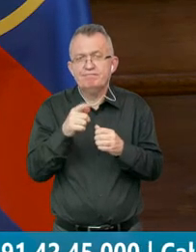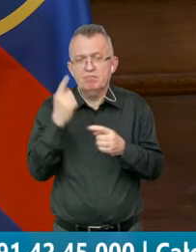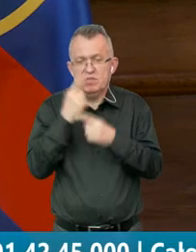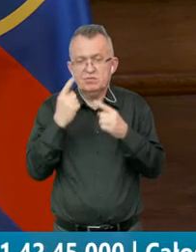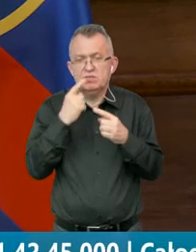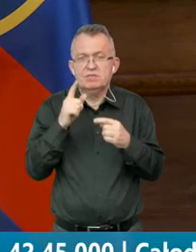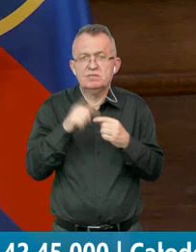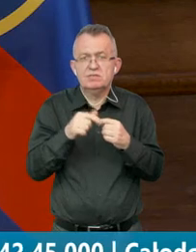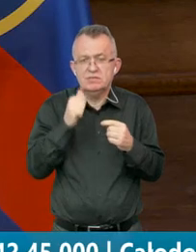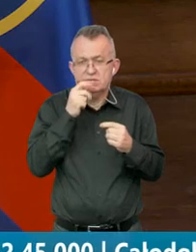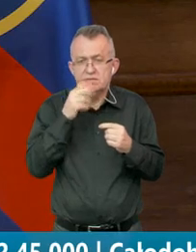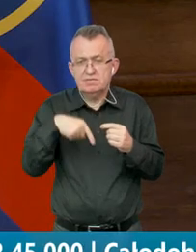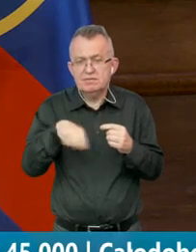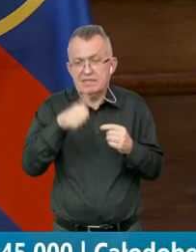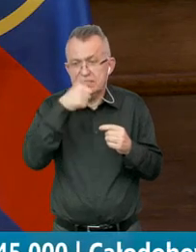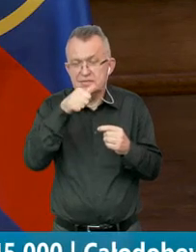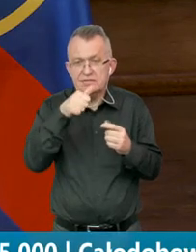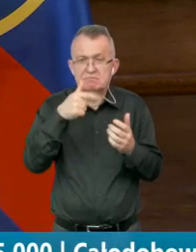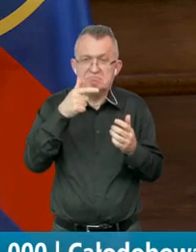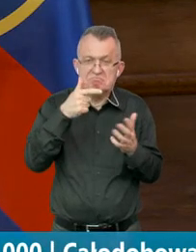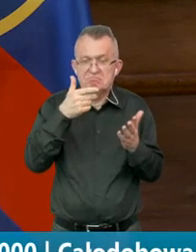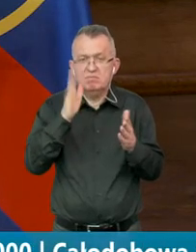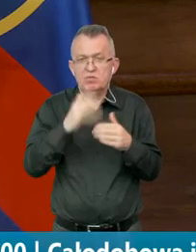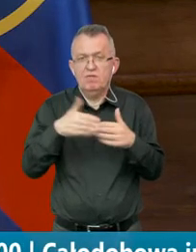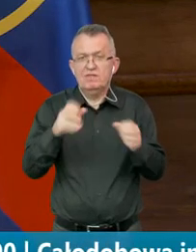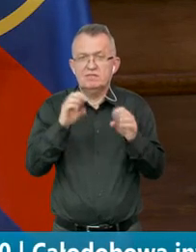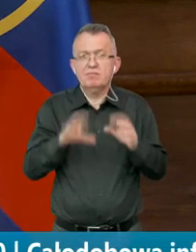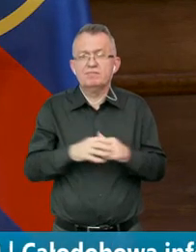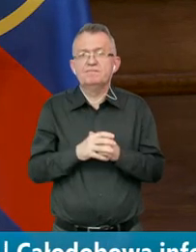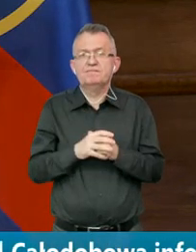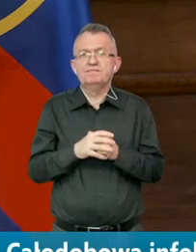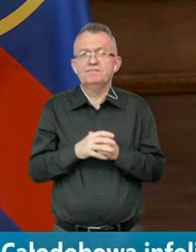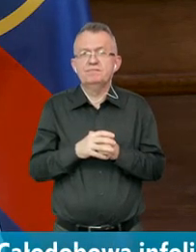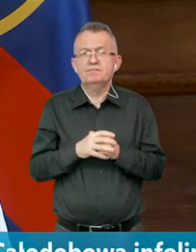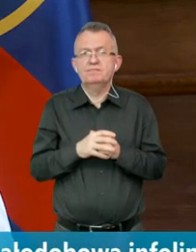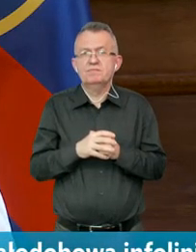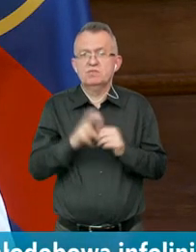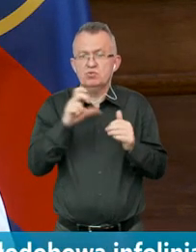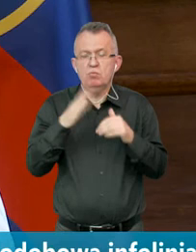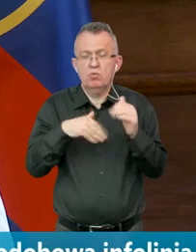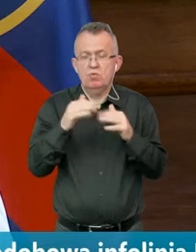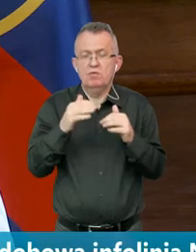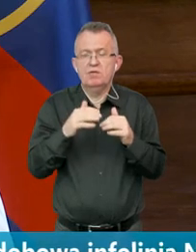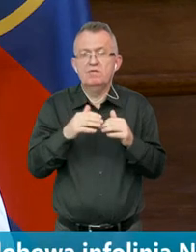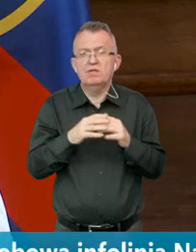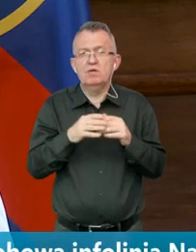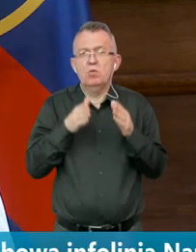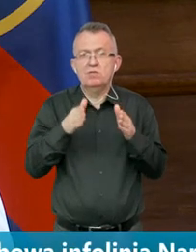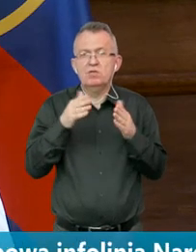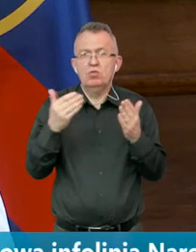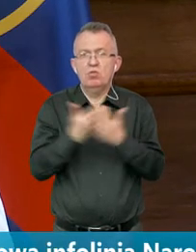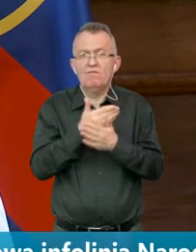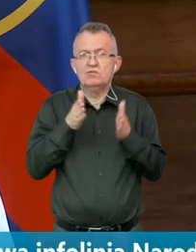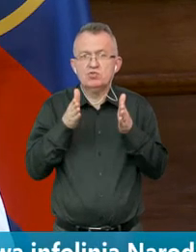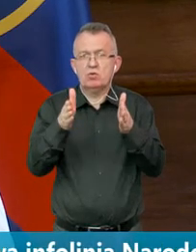że lada tydzień to otwarcie powinno nastąpić. Czy budowa, pan Patryk pyta, ulicy Nowoszerokiej jest